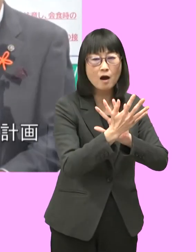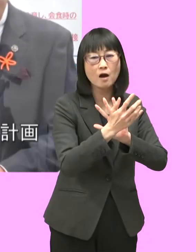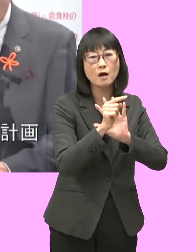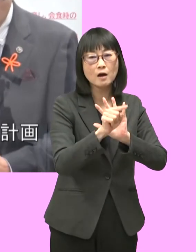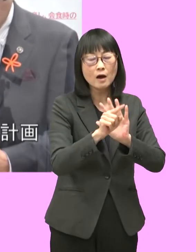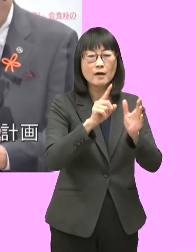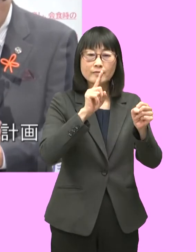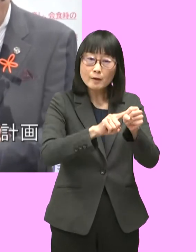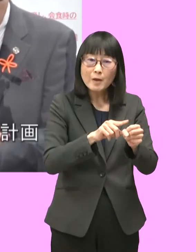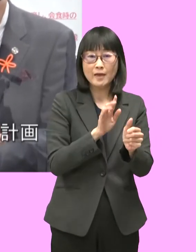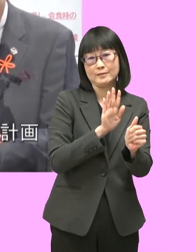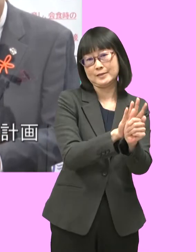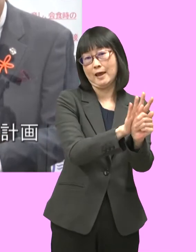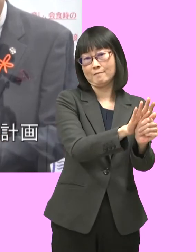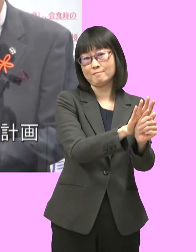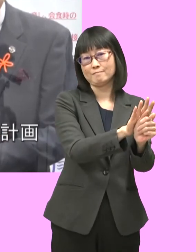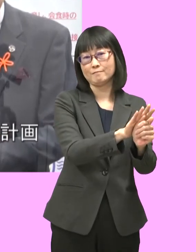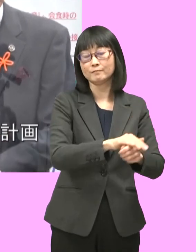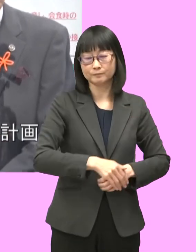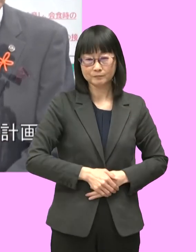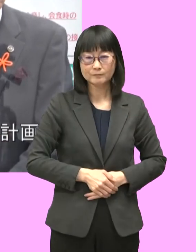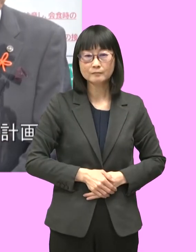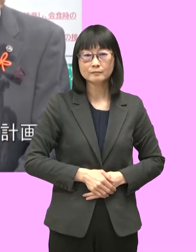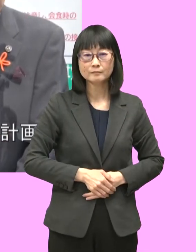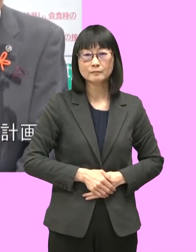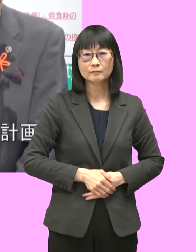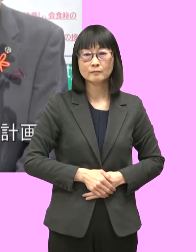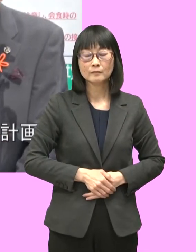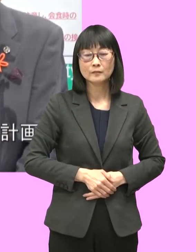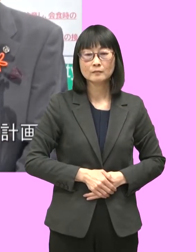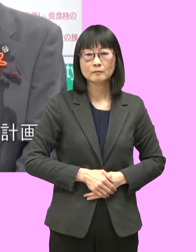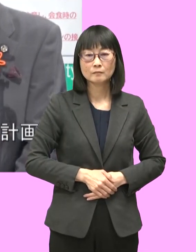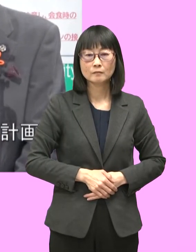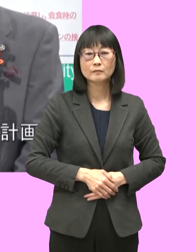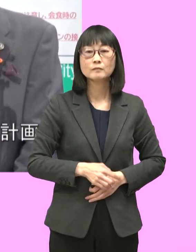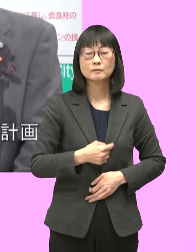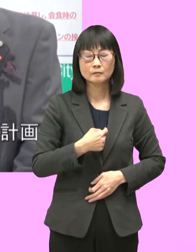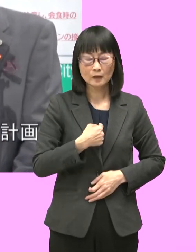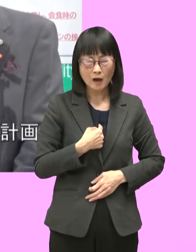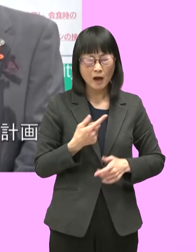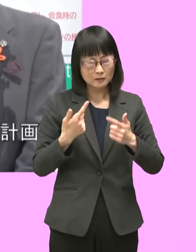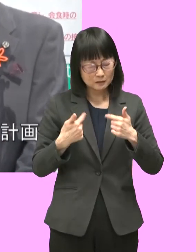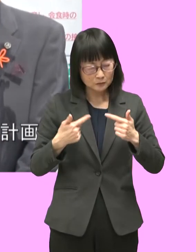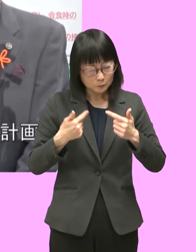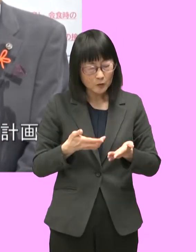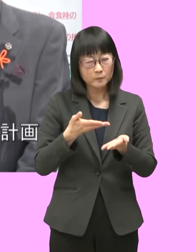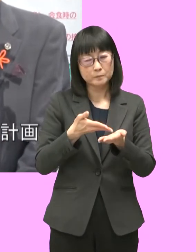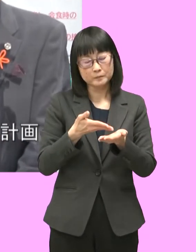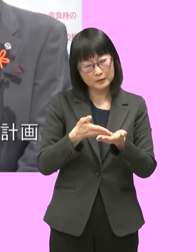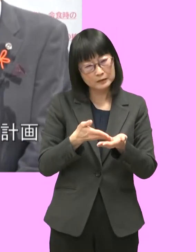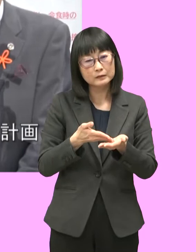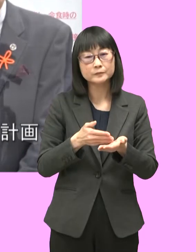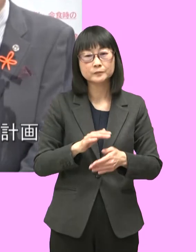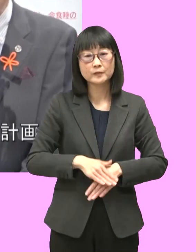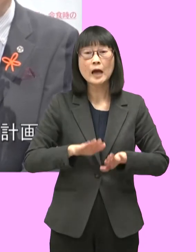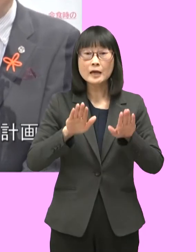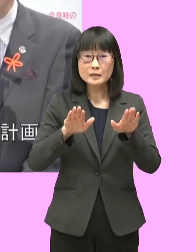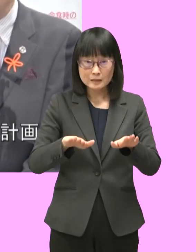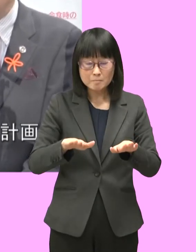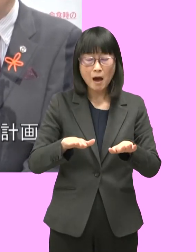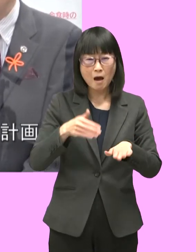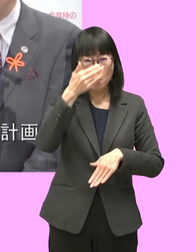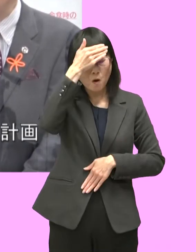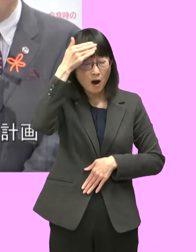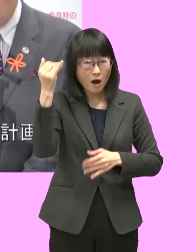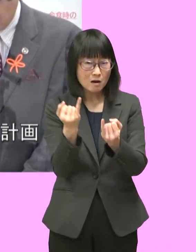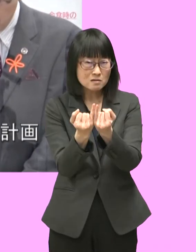下の表をご覧いただければお分かりの通りですね、私も常々申し上げておりますが、 若年層の女性が非常にこの福